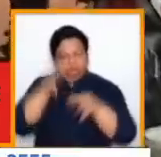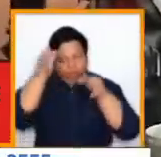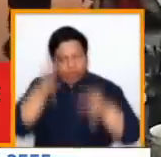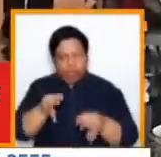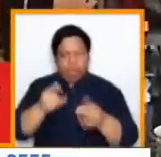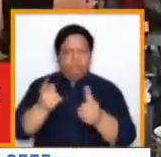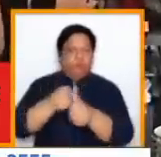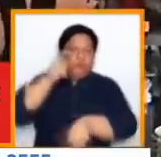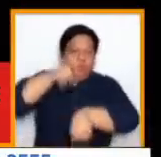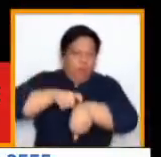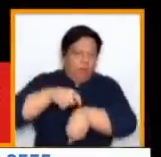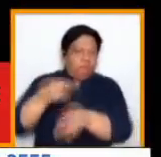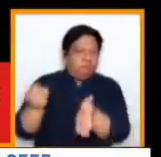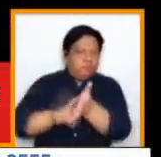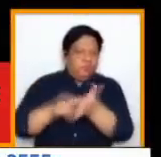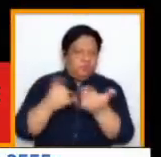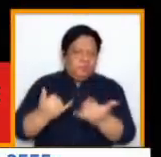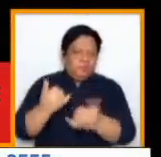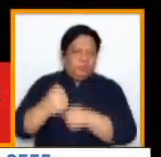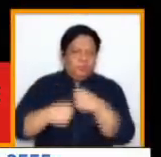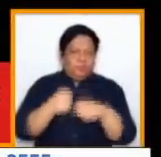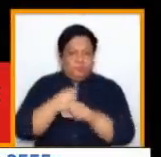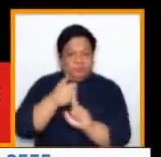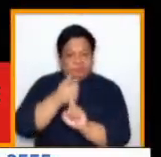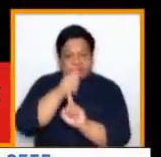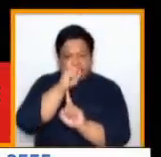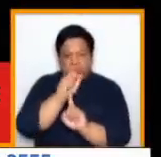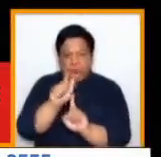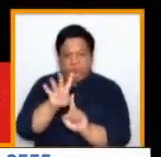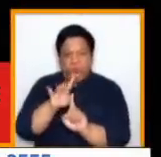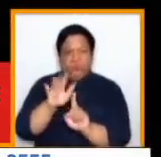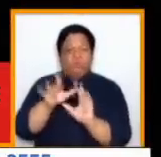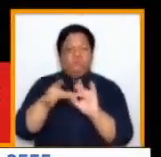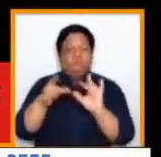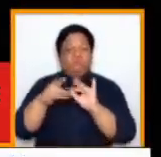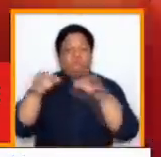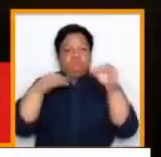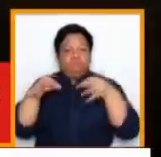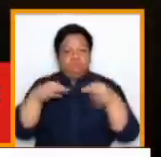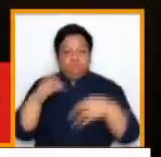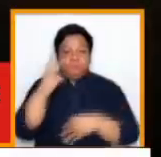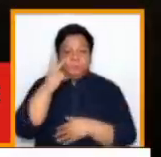pagkakataon. Ngayon 24 years old na siya. Pakinggan natin yung kanilang mga pahayag.